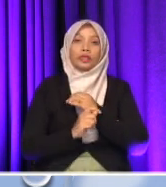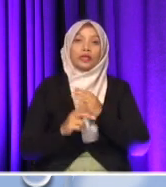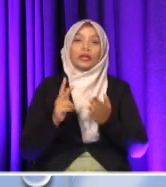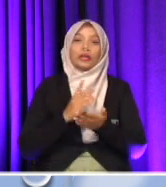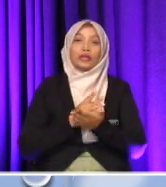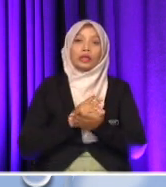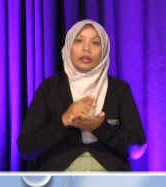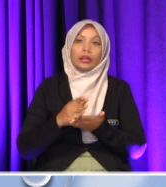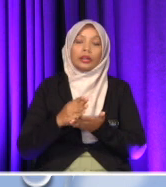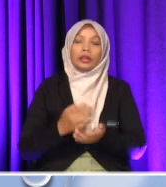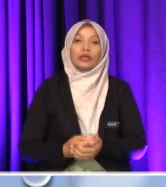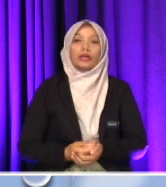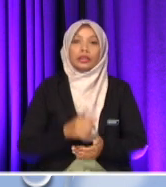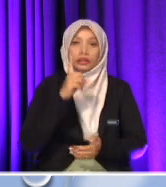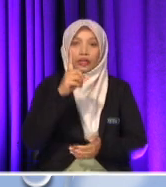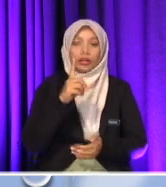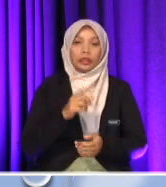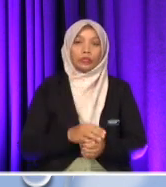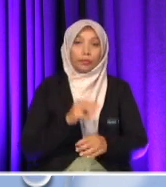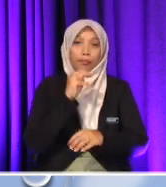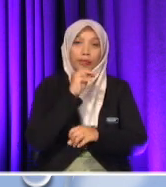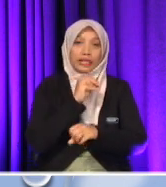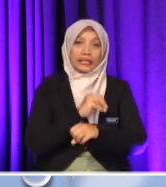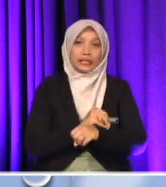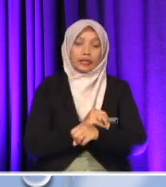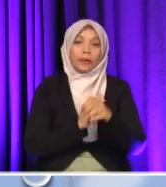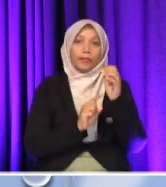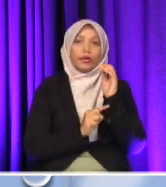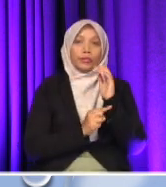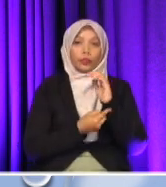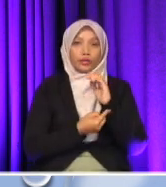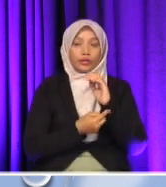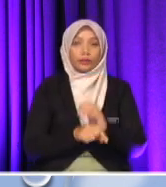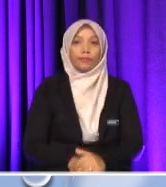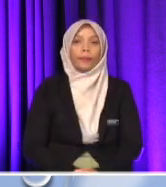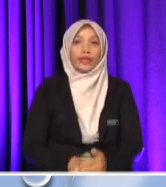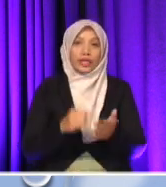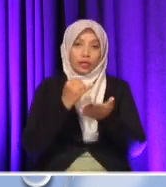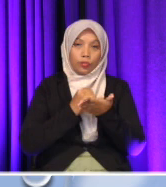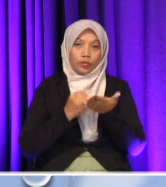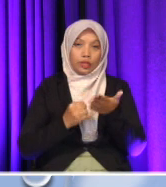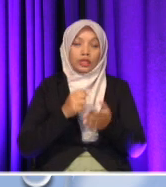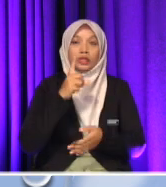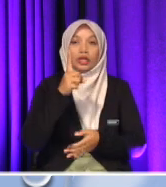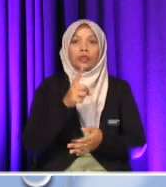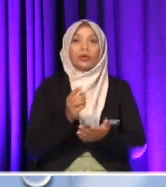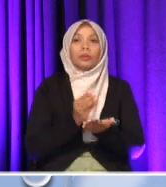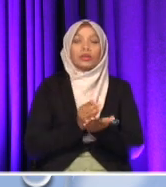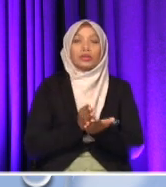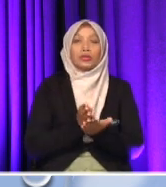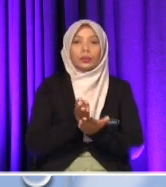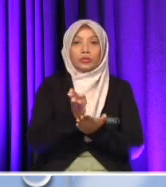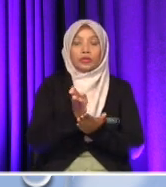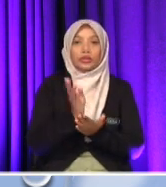itu adalah satu tempoh. Kalau kita bermula, kalau lah ini dilukis satu, kalau berterusan maksudnya kita boleh